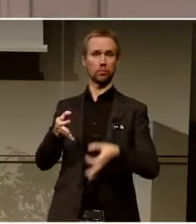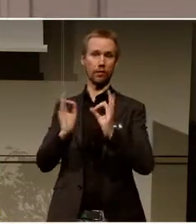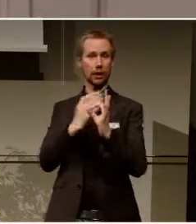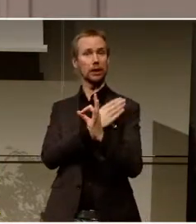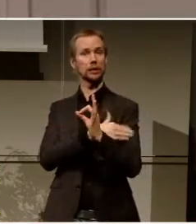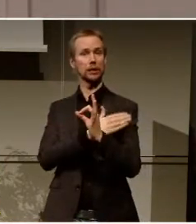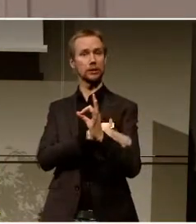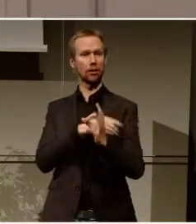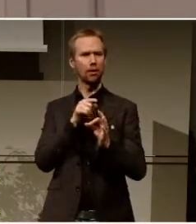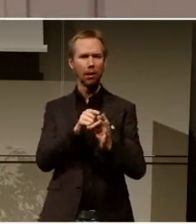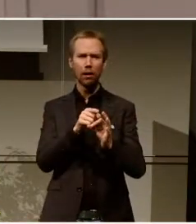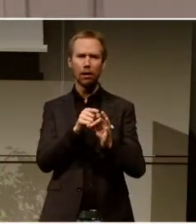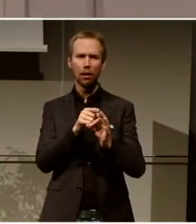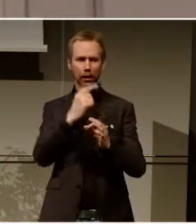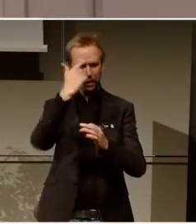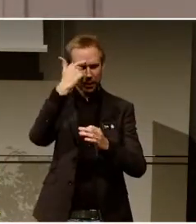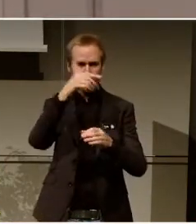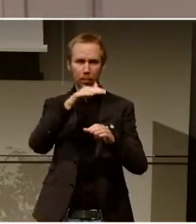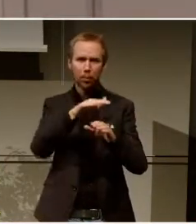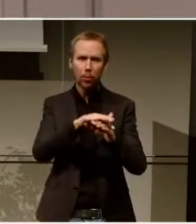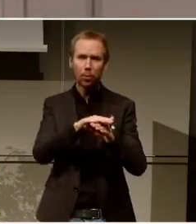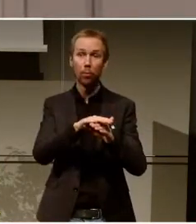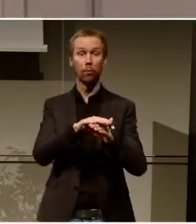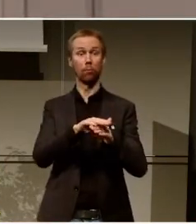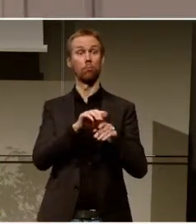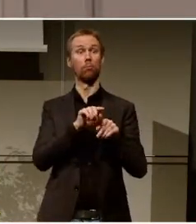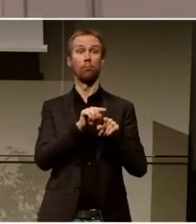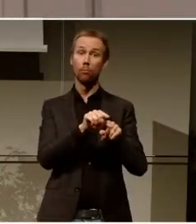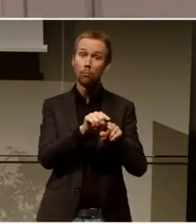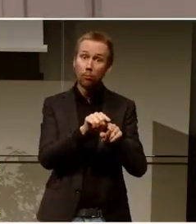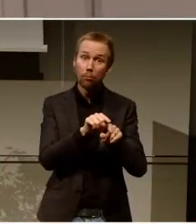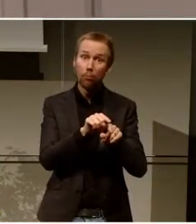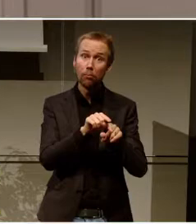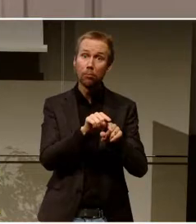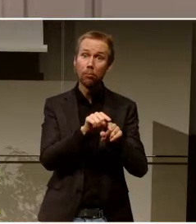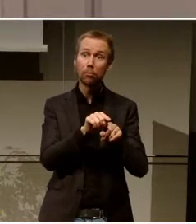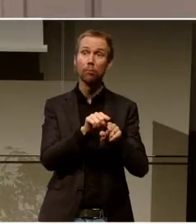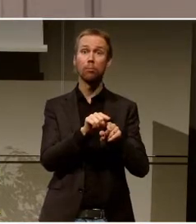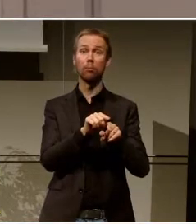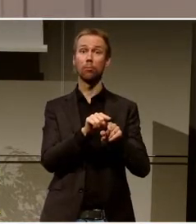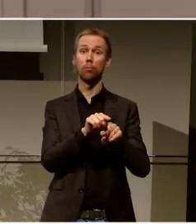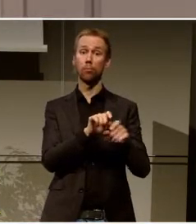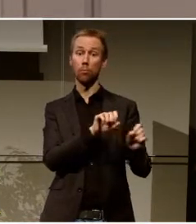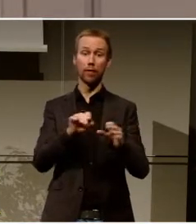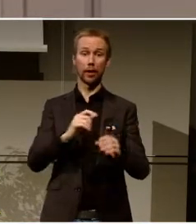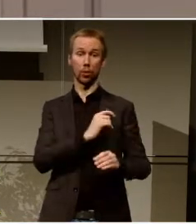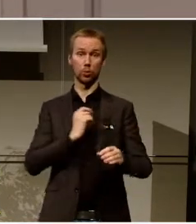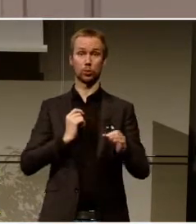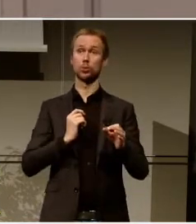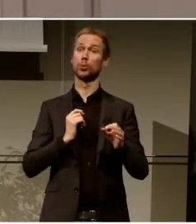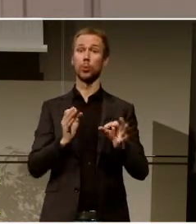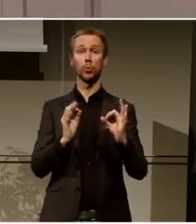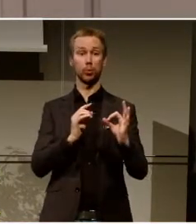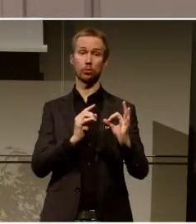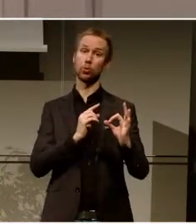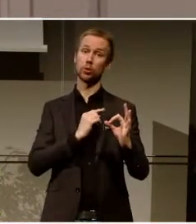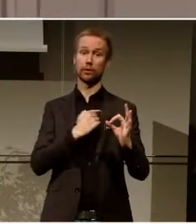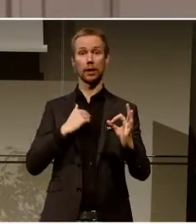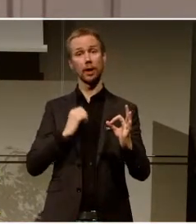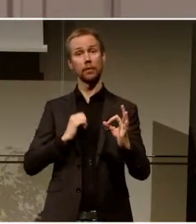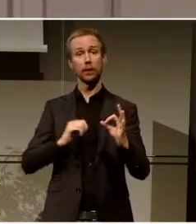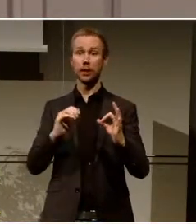Och den här tilliten är också en sak som bidrar till att vi blir mer benägna att använda digitala tjänster. Men kanske ännu